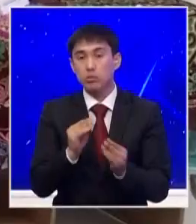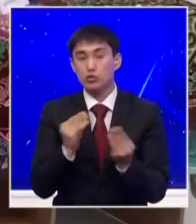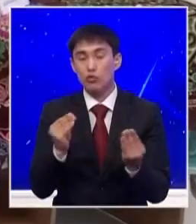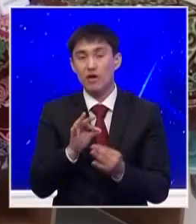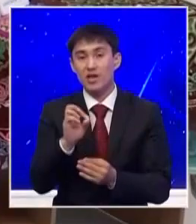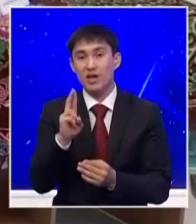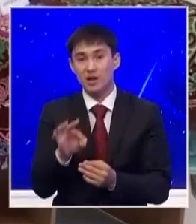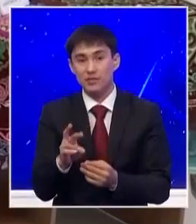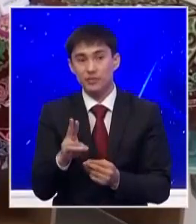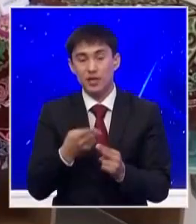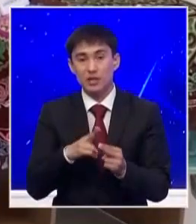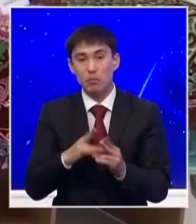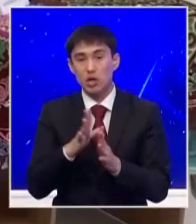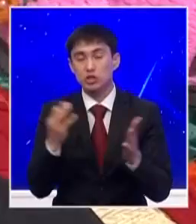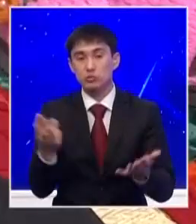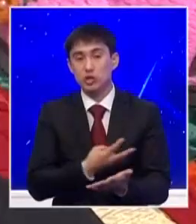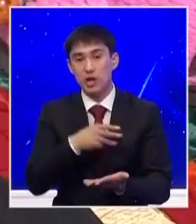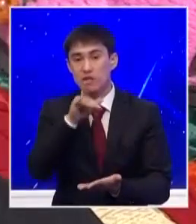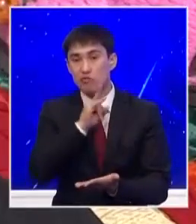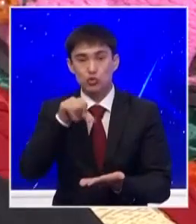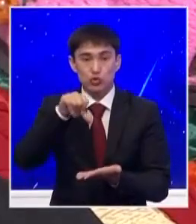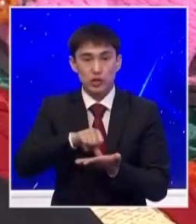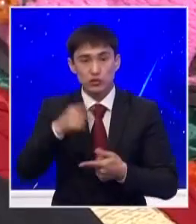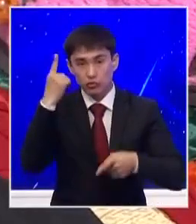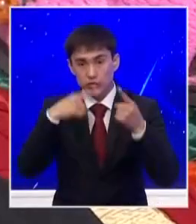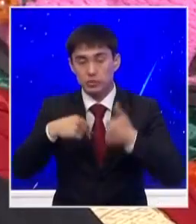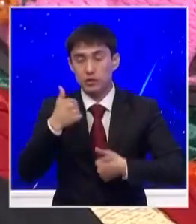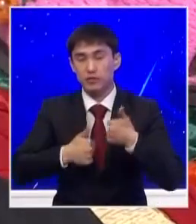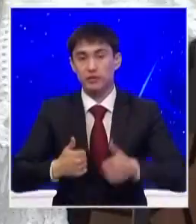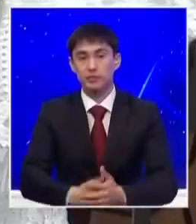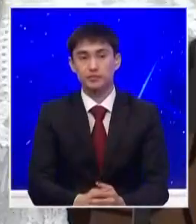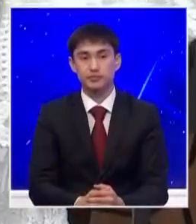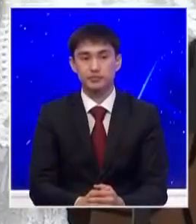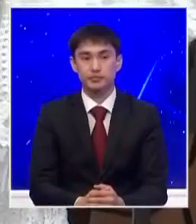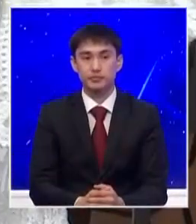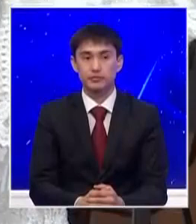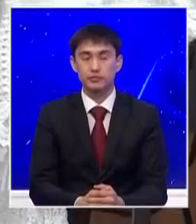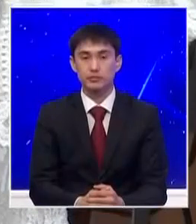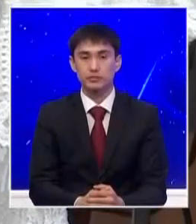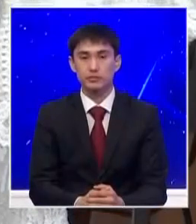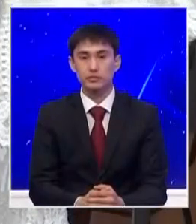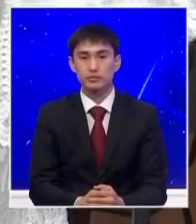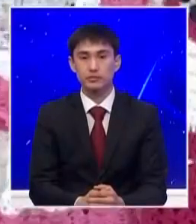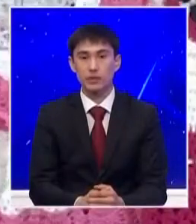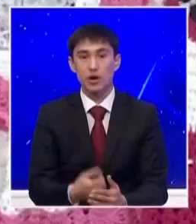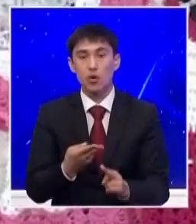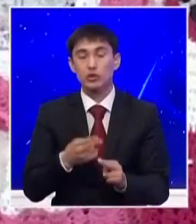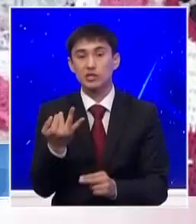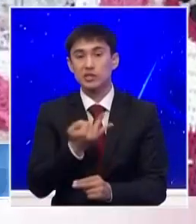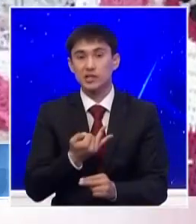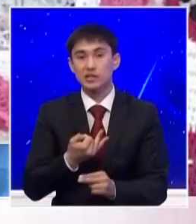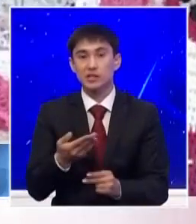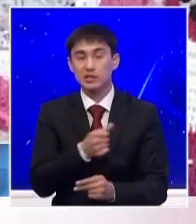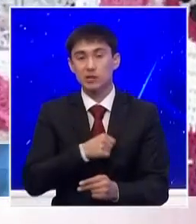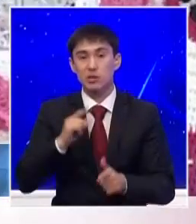килин. А потому девушки с большим желанием приняли участие в творческом соревновании. Очень интересно, я сама согласилась. 7-й год,